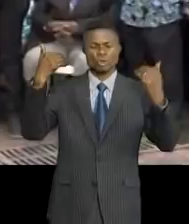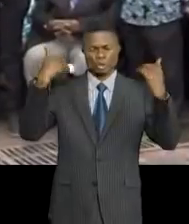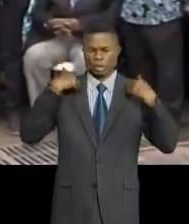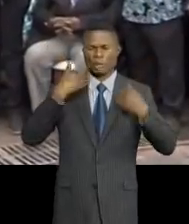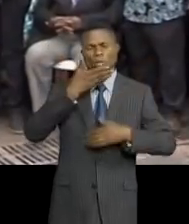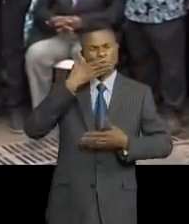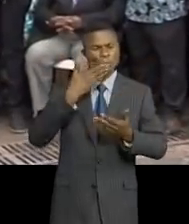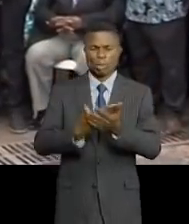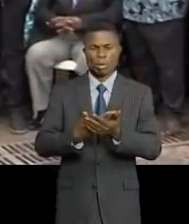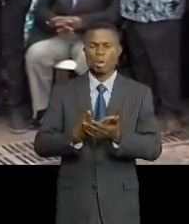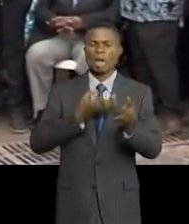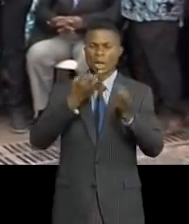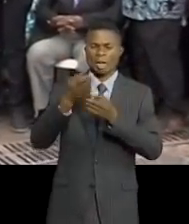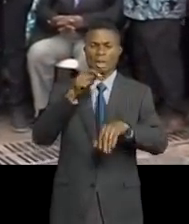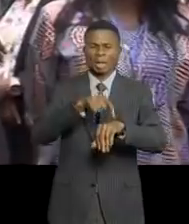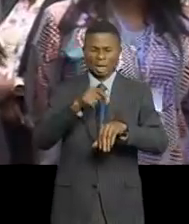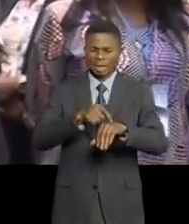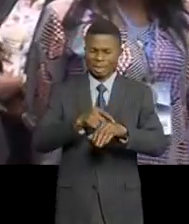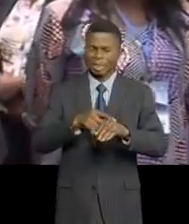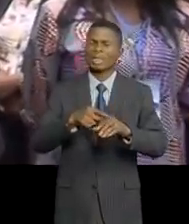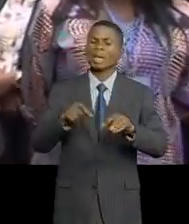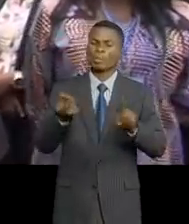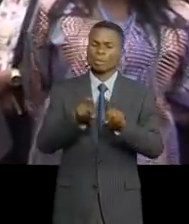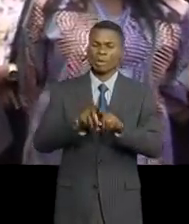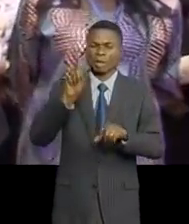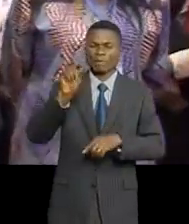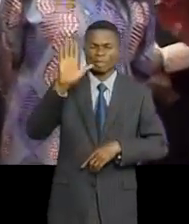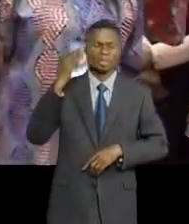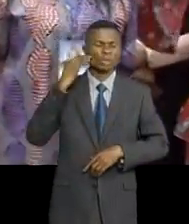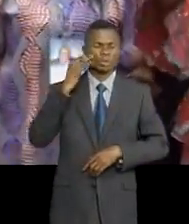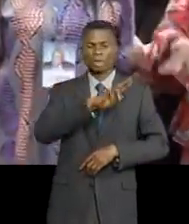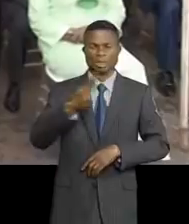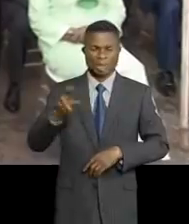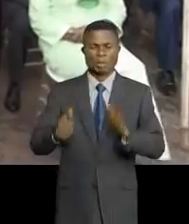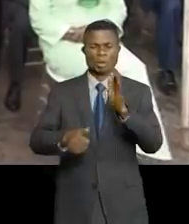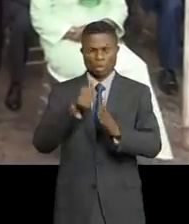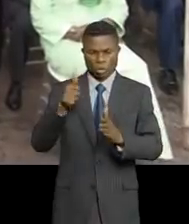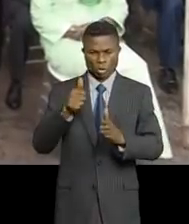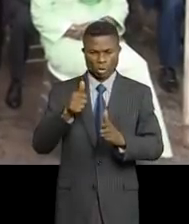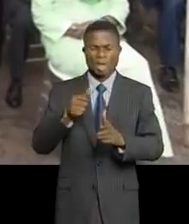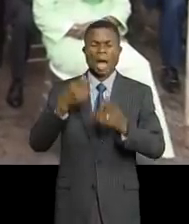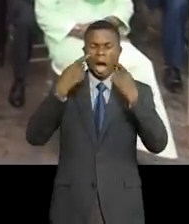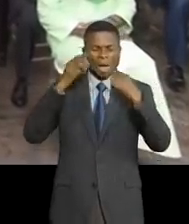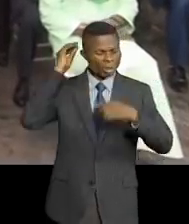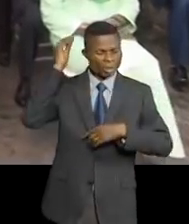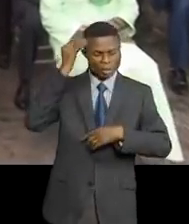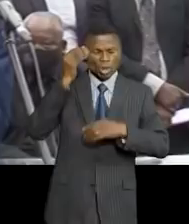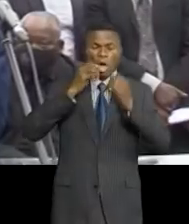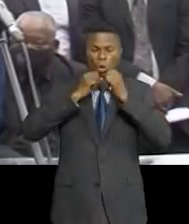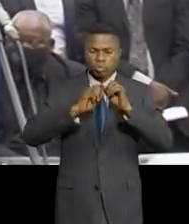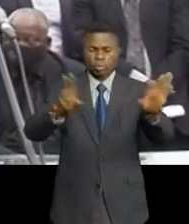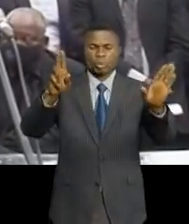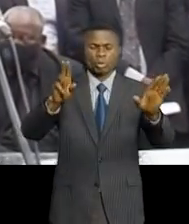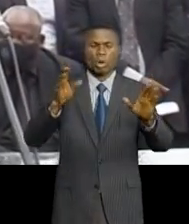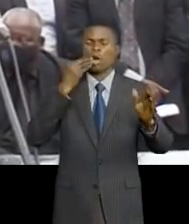Ilunga en parlant de la date symbolique du 25 juin 2011 qui rappelle la promulgation